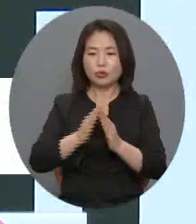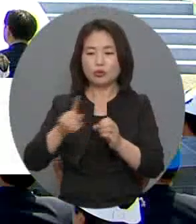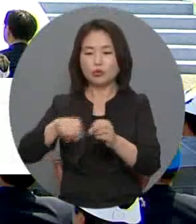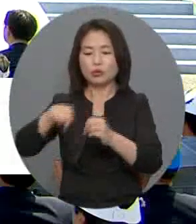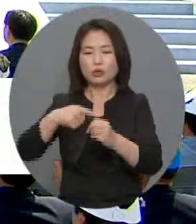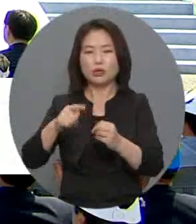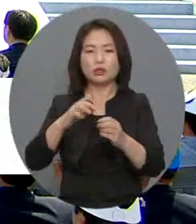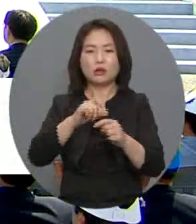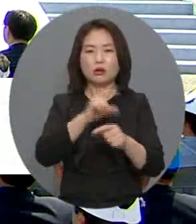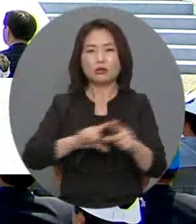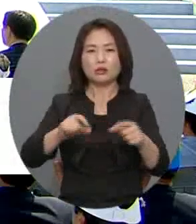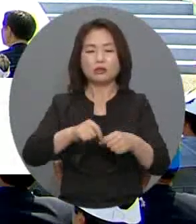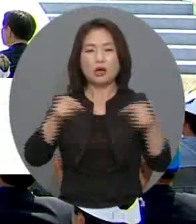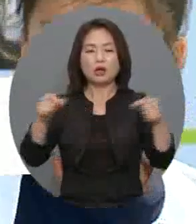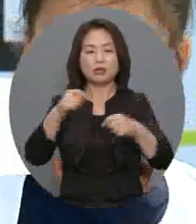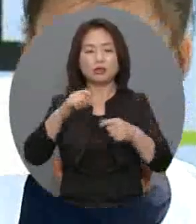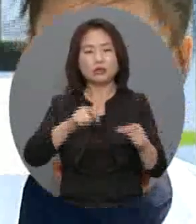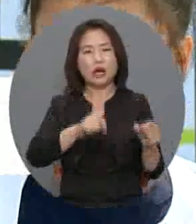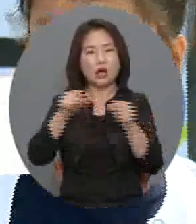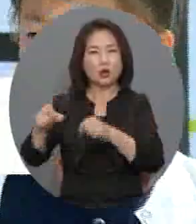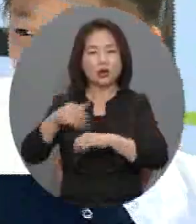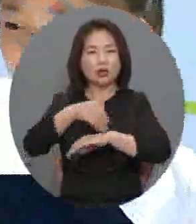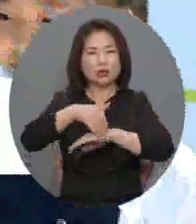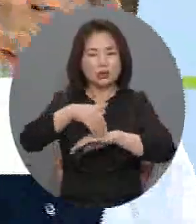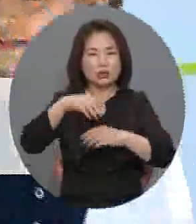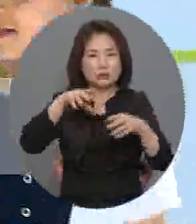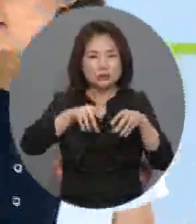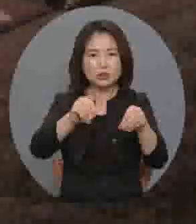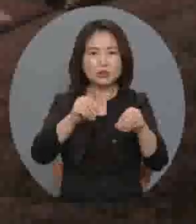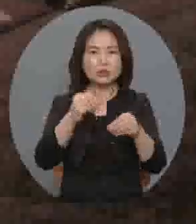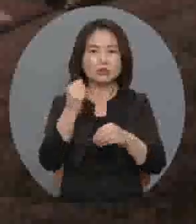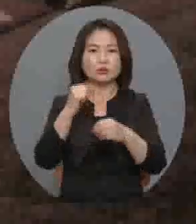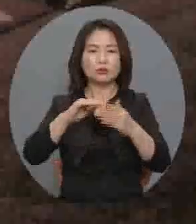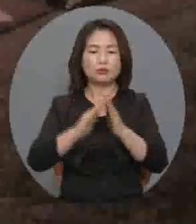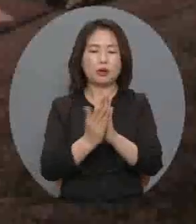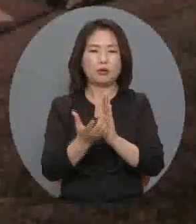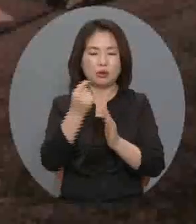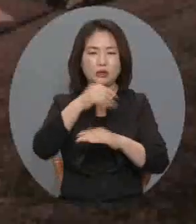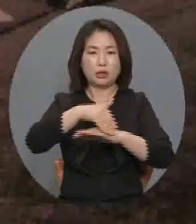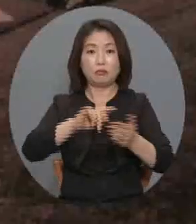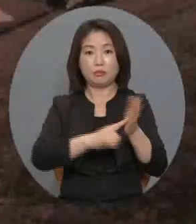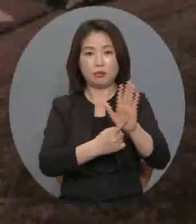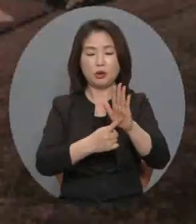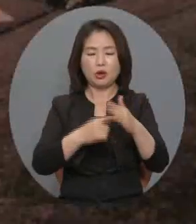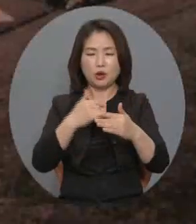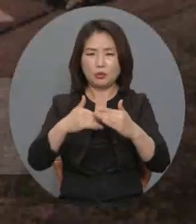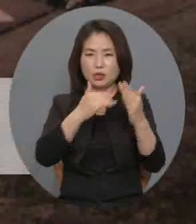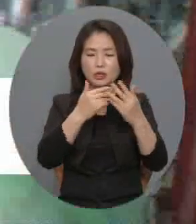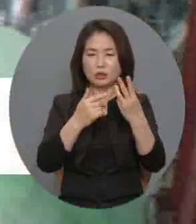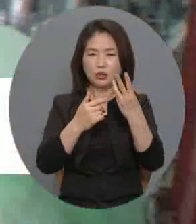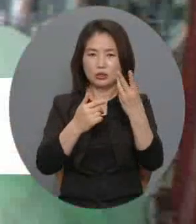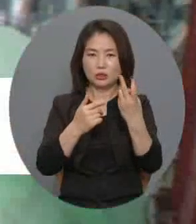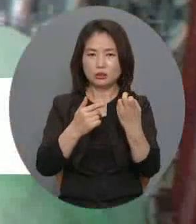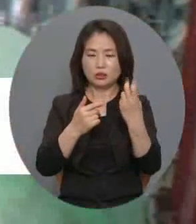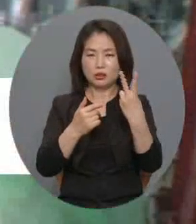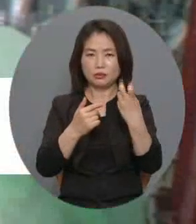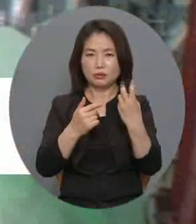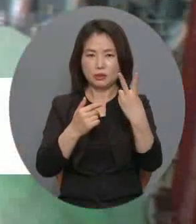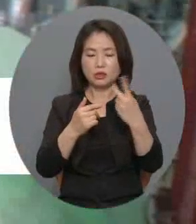연장 금지, 월성 1호기의 조기 폐쇄 계획을 내놨습니다. 이를 통해 원전 설비 비중을 2031년